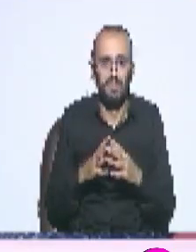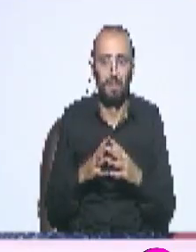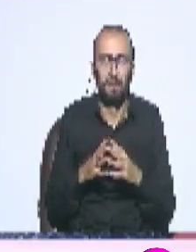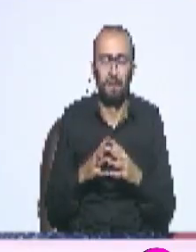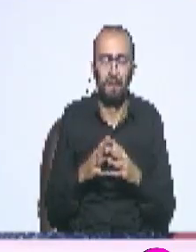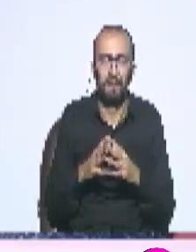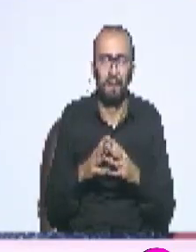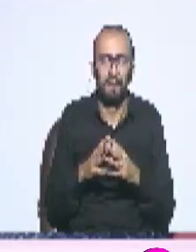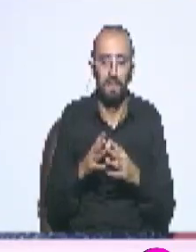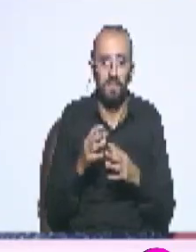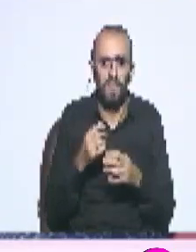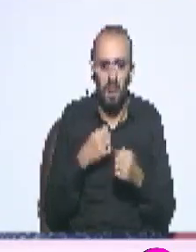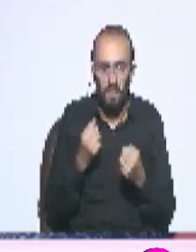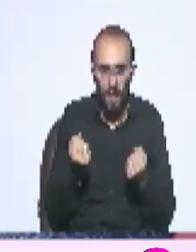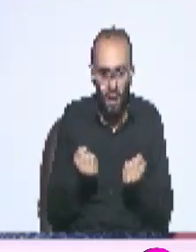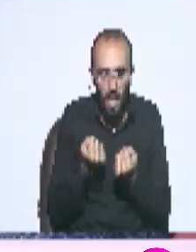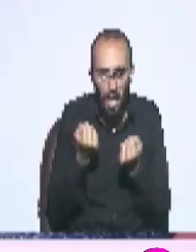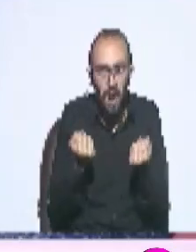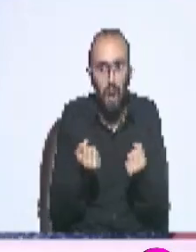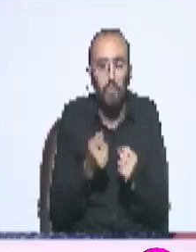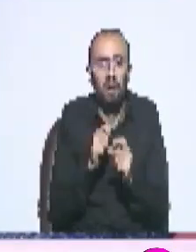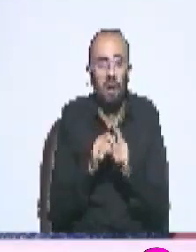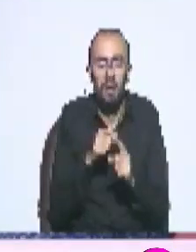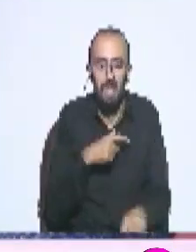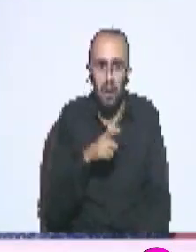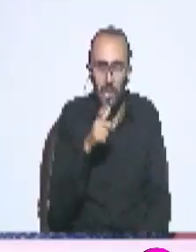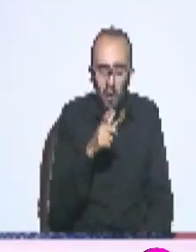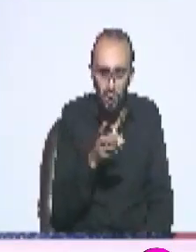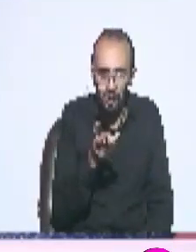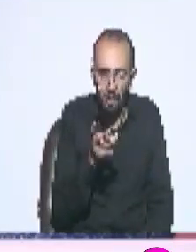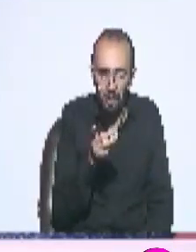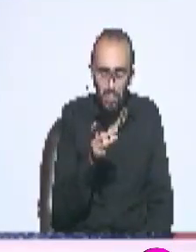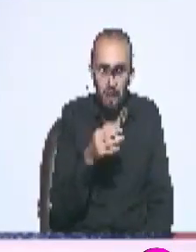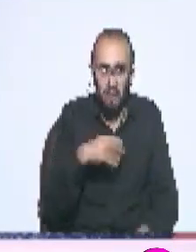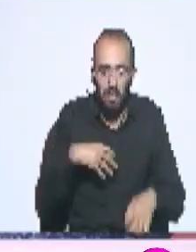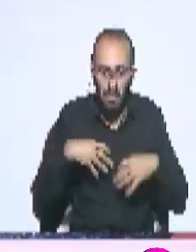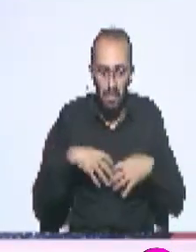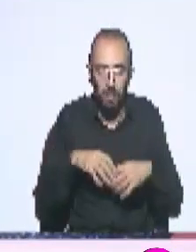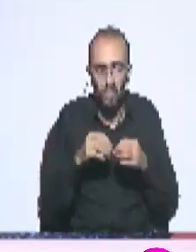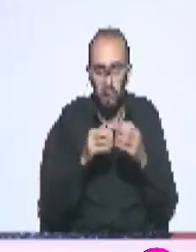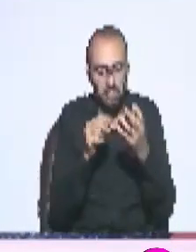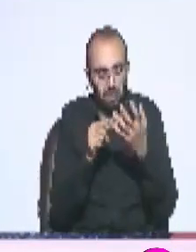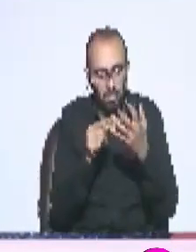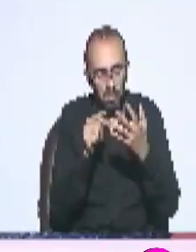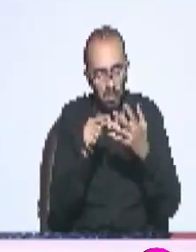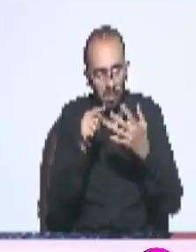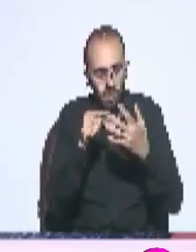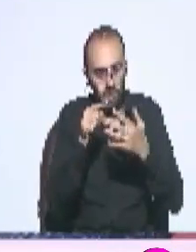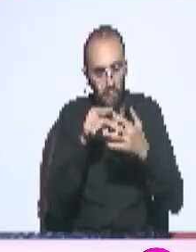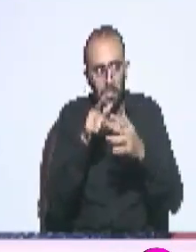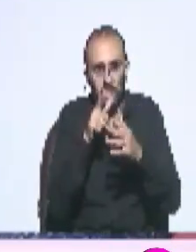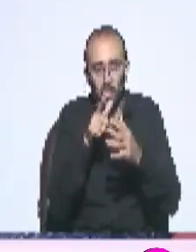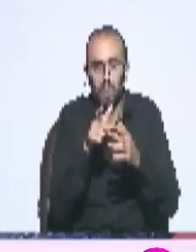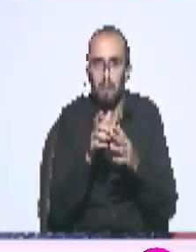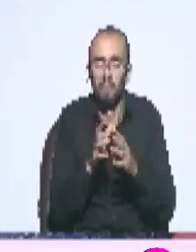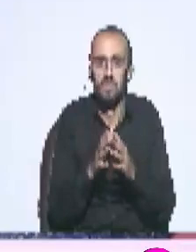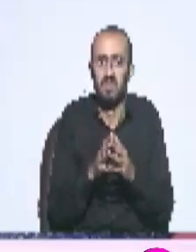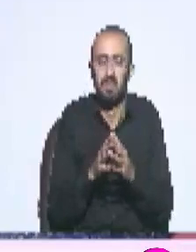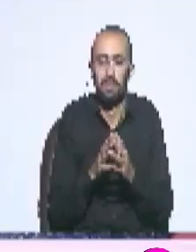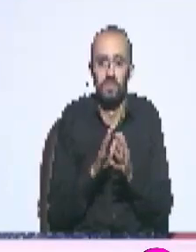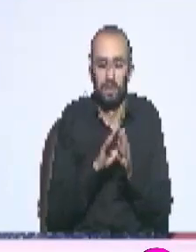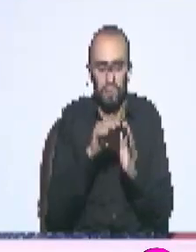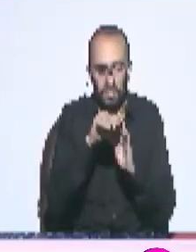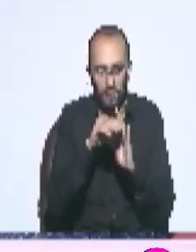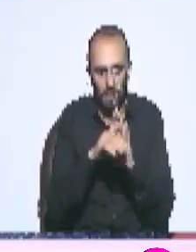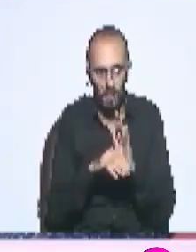انا ابتدي اعمل ليستنج وابتدي اقر ان الحاجات اللي بتضغط مني واحد انين لاه اربعه خمسه حطيتهم في